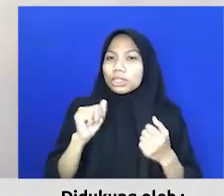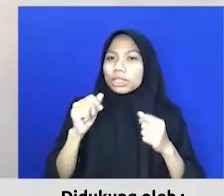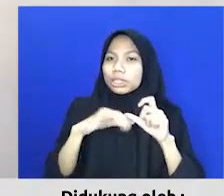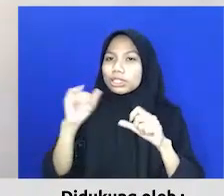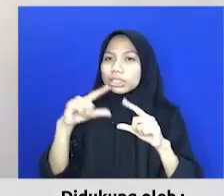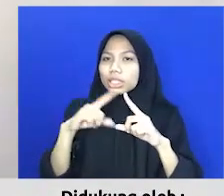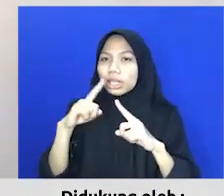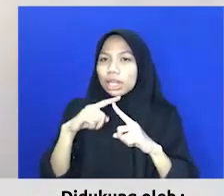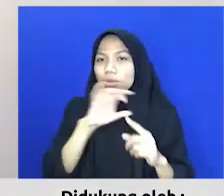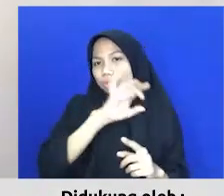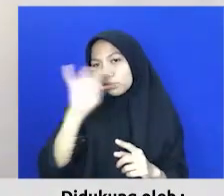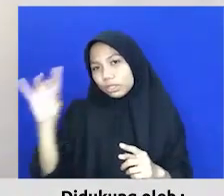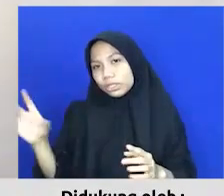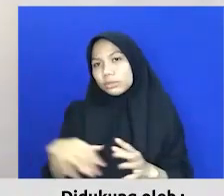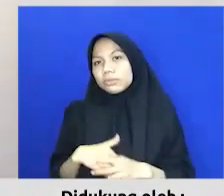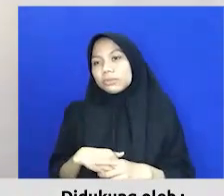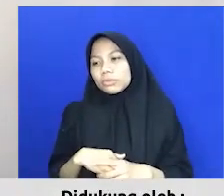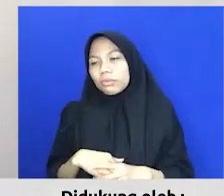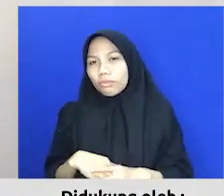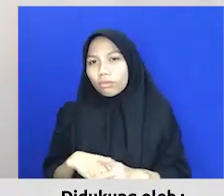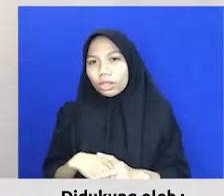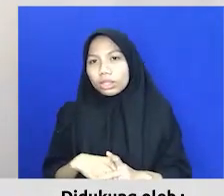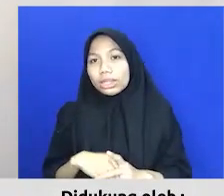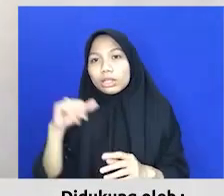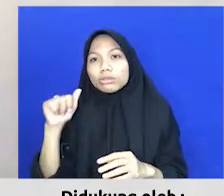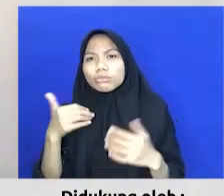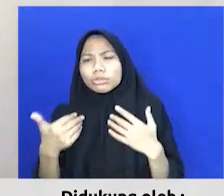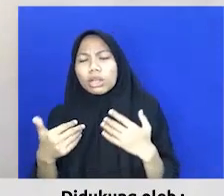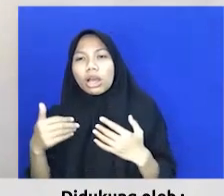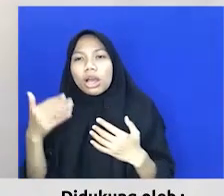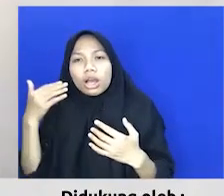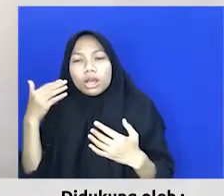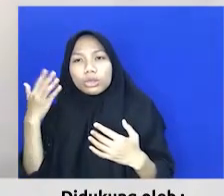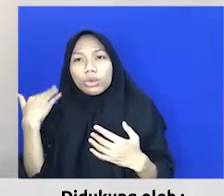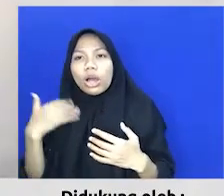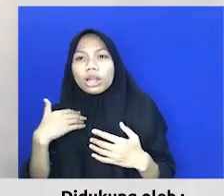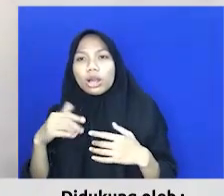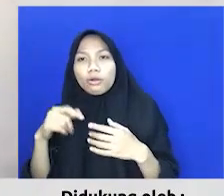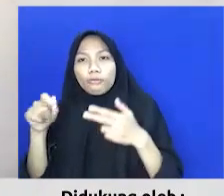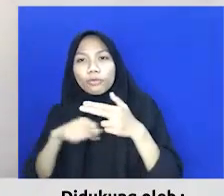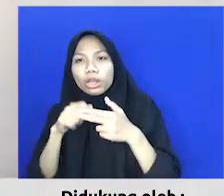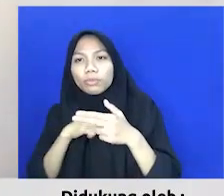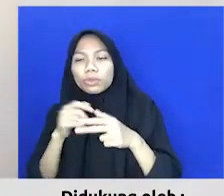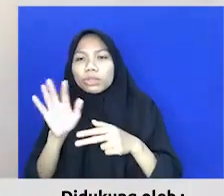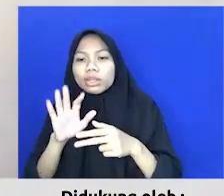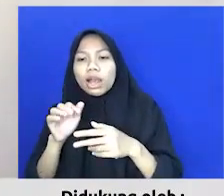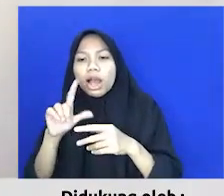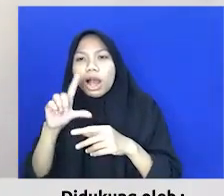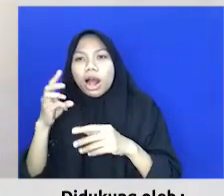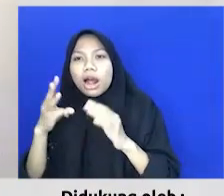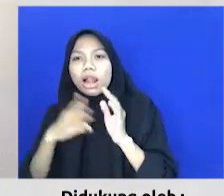penonton. Nah, itulah kami mulai dengan Harimau Campa itu. Kita cerita tentang silat, tapi kita